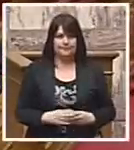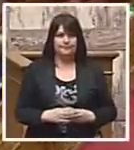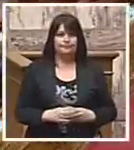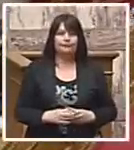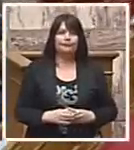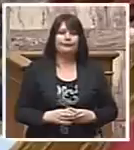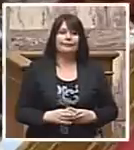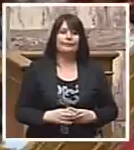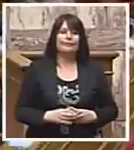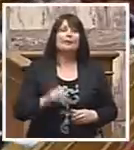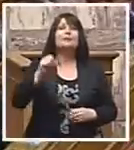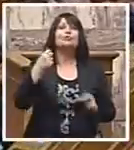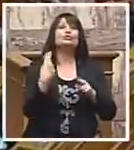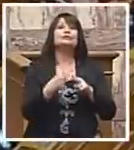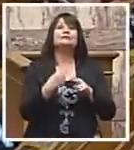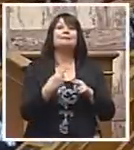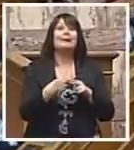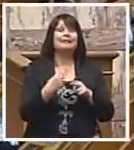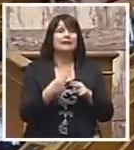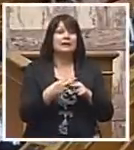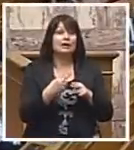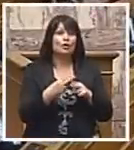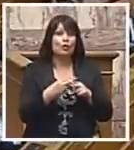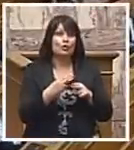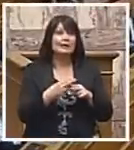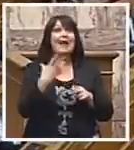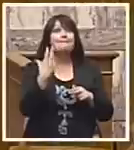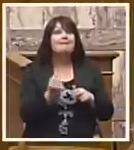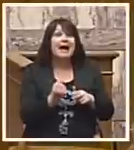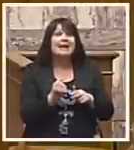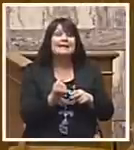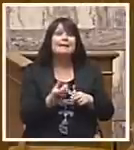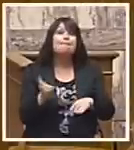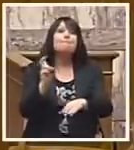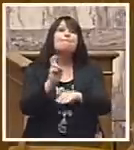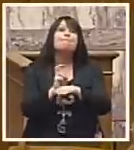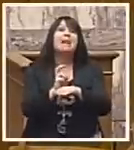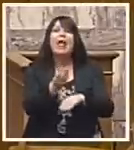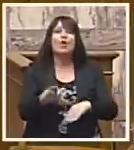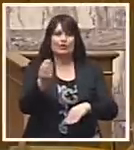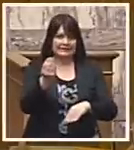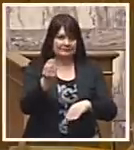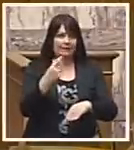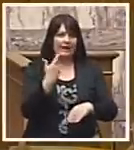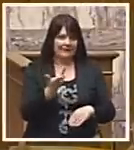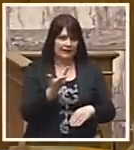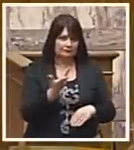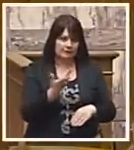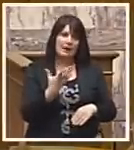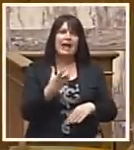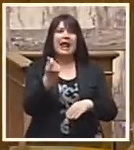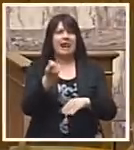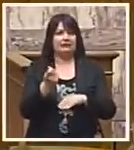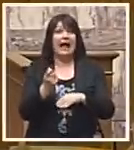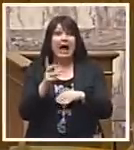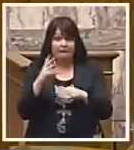δημοσιονομικός σταθμός είναι το πρωτογενές πλεώνασμα. Τι σημαίνει απλά? Να μην ξοδεύουμε περισσότερα από